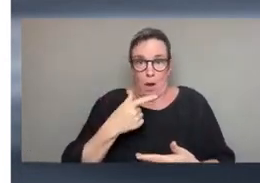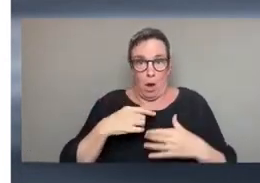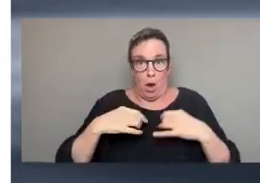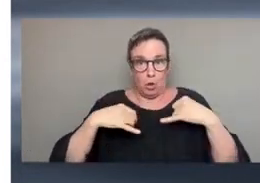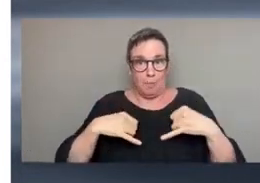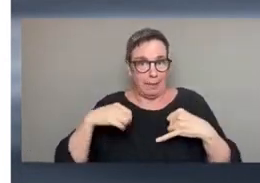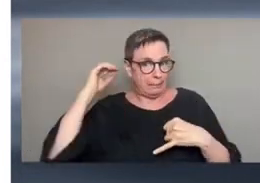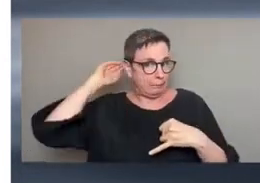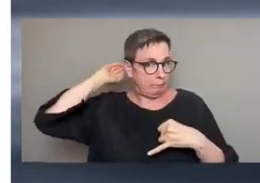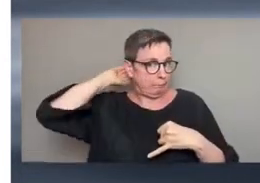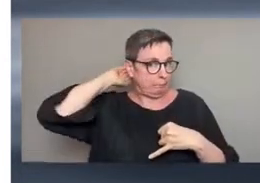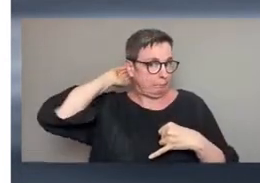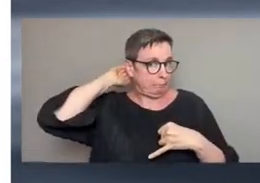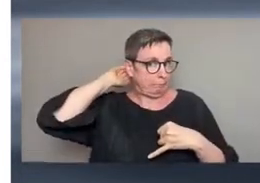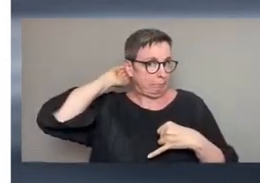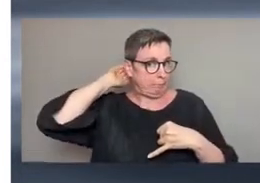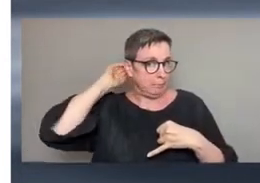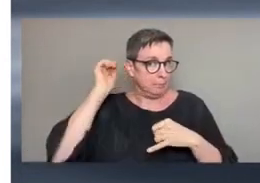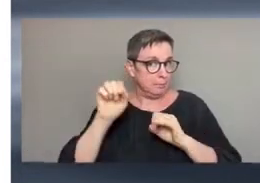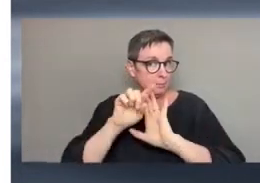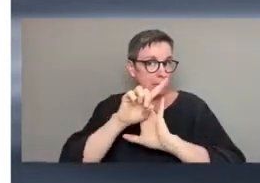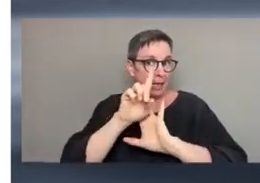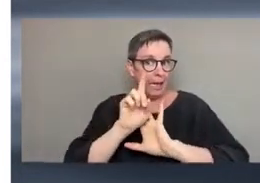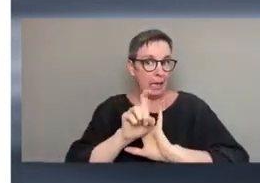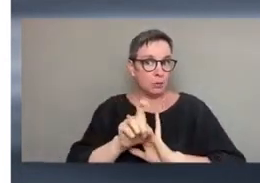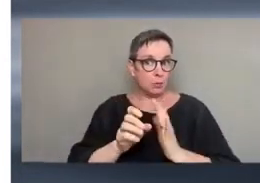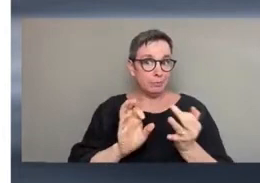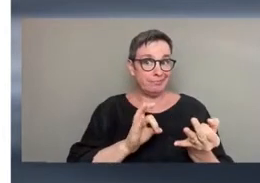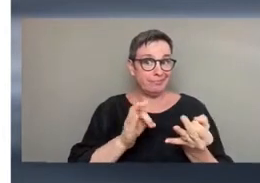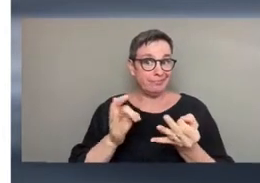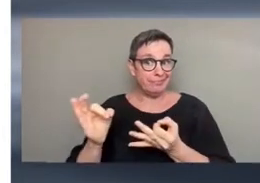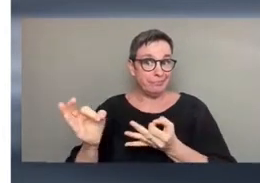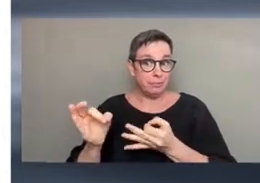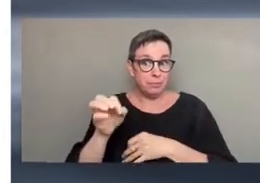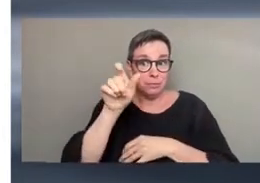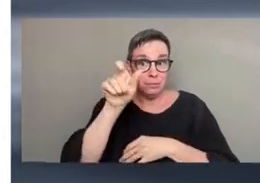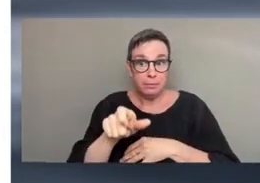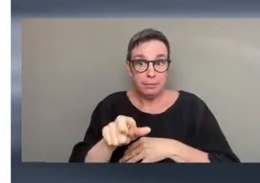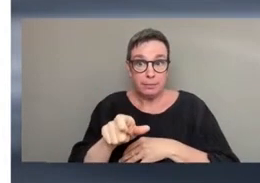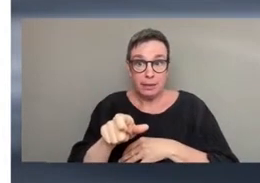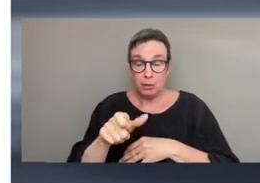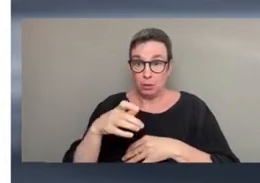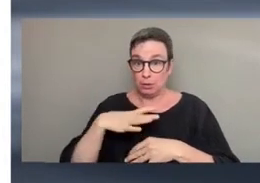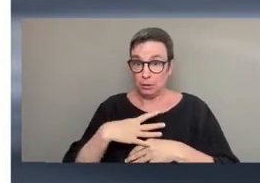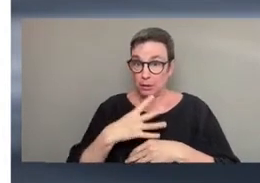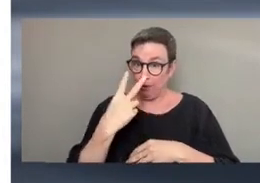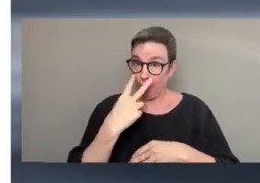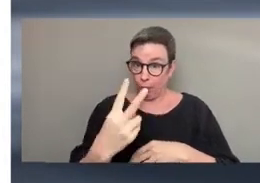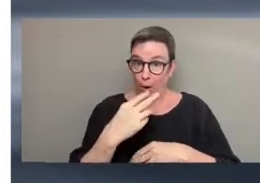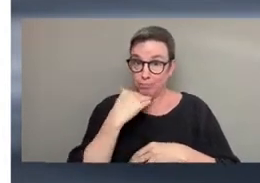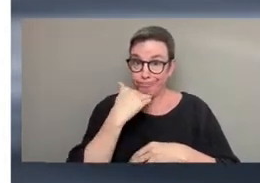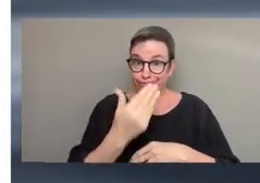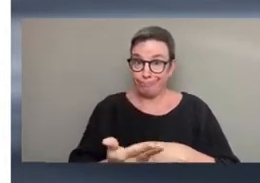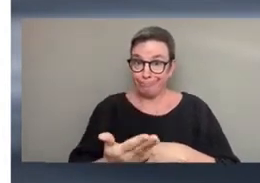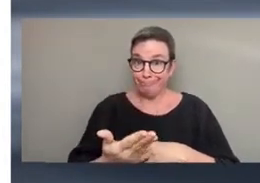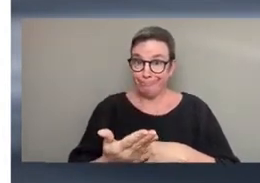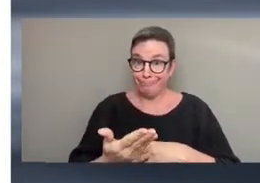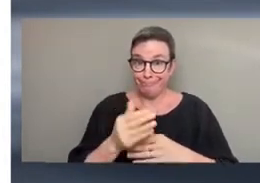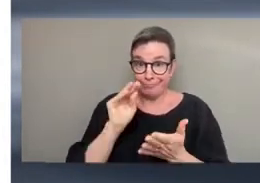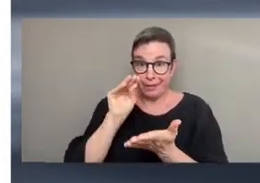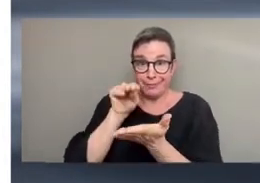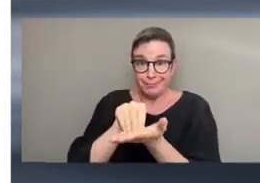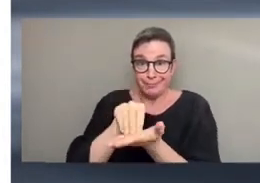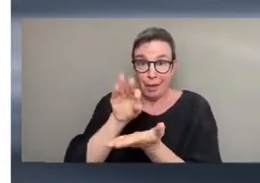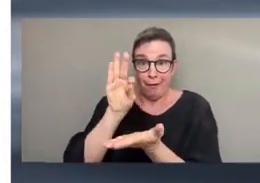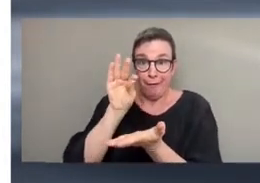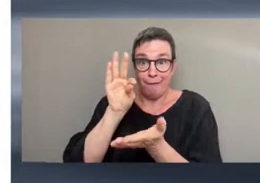question. Et c'est une question qui se pose régulièrement chez les gens qui sont empêchés de voir quand ils votent. C'est est-ce